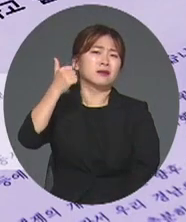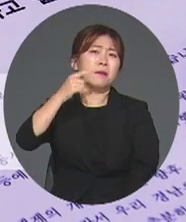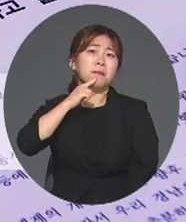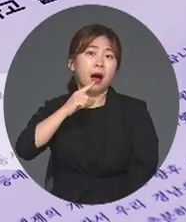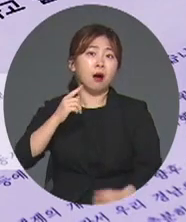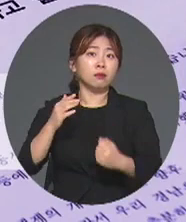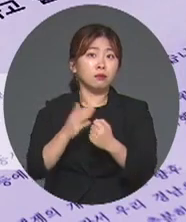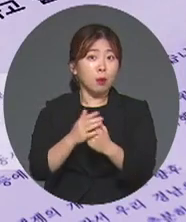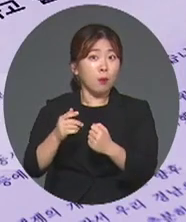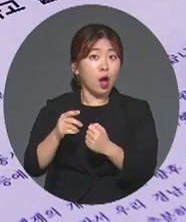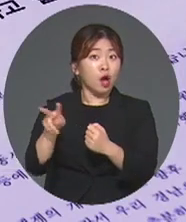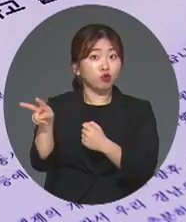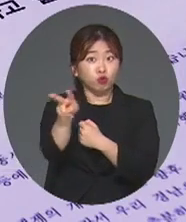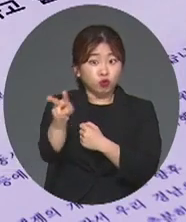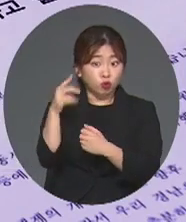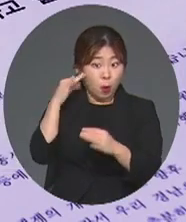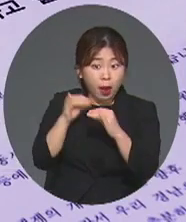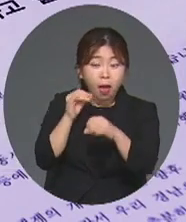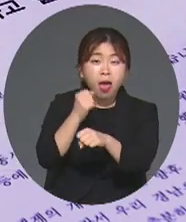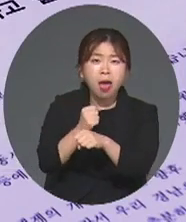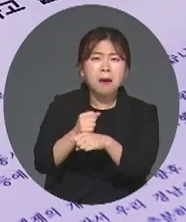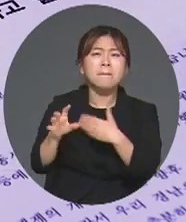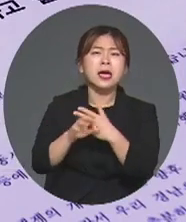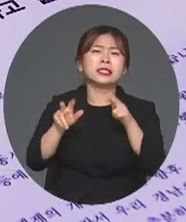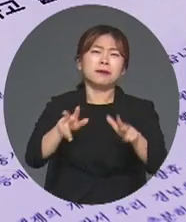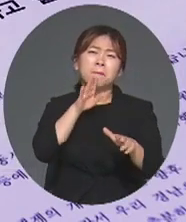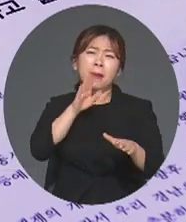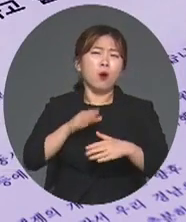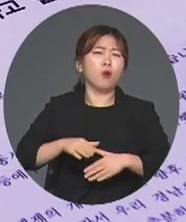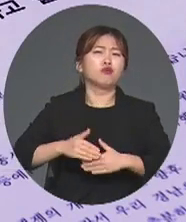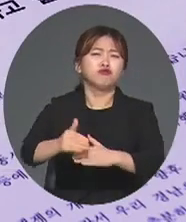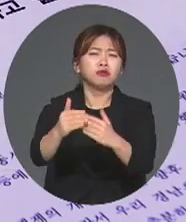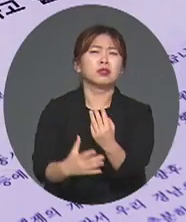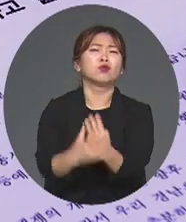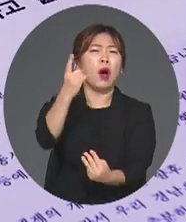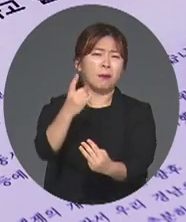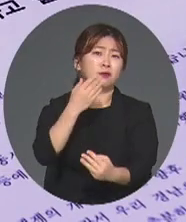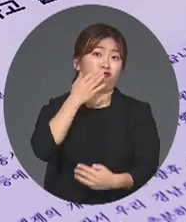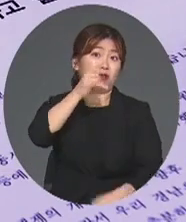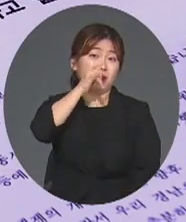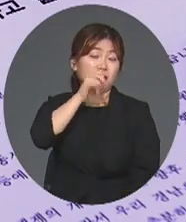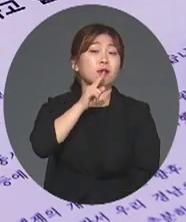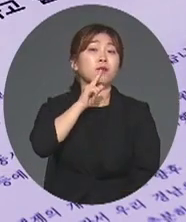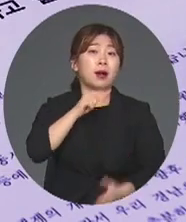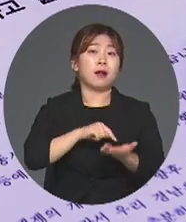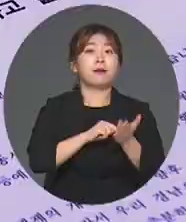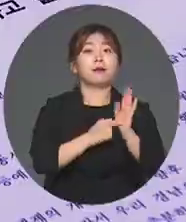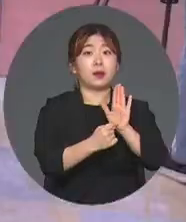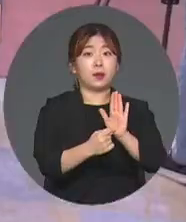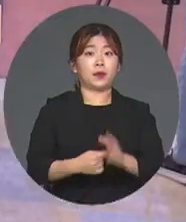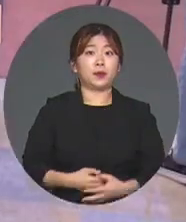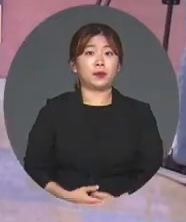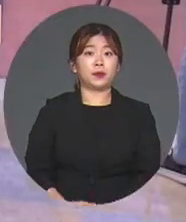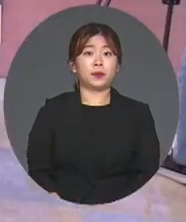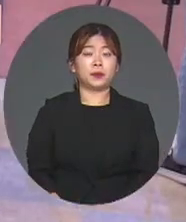동의한다면 당장이라도 행정통합을 추진하겠다고 밝혔습니다. 문철진 기자의 보도입니다.